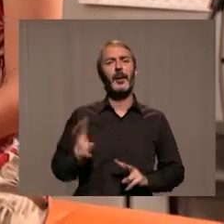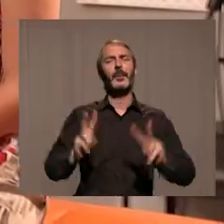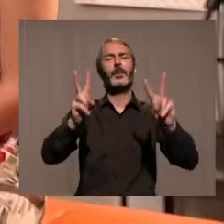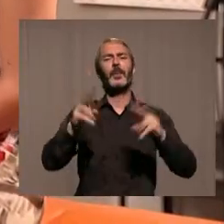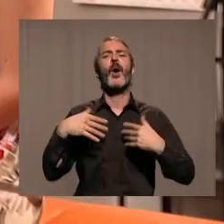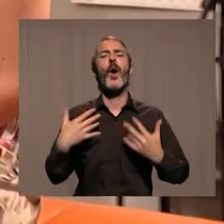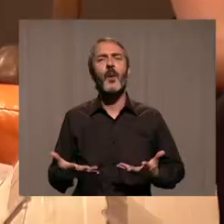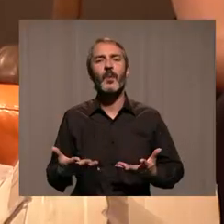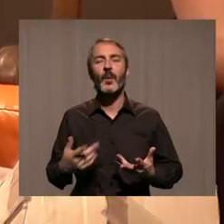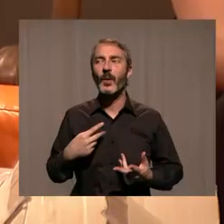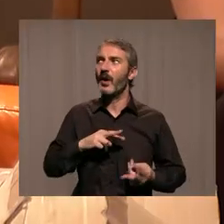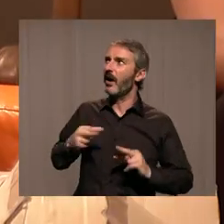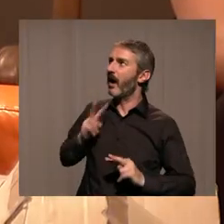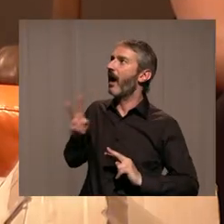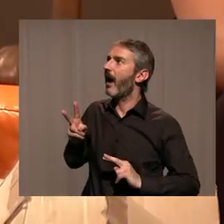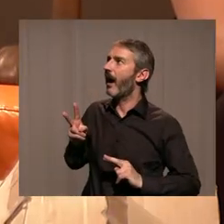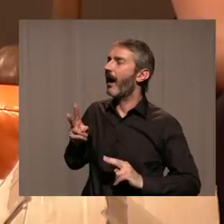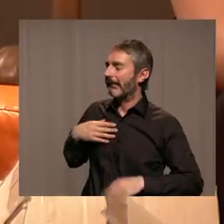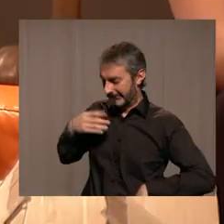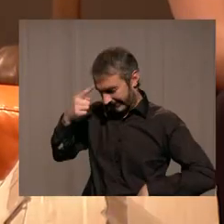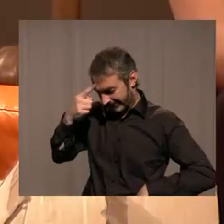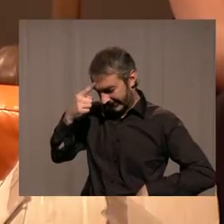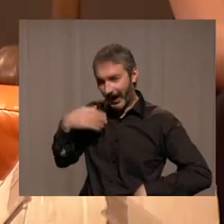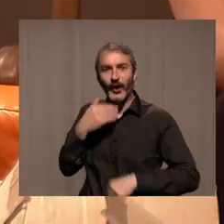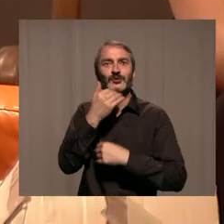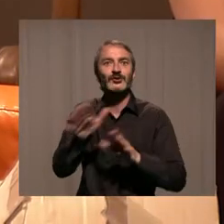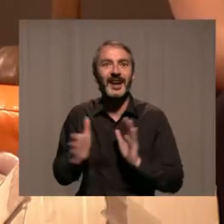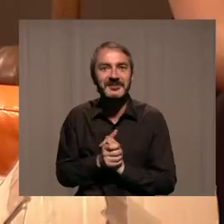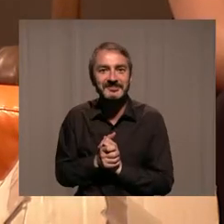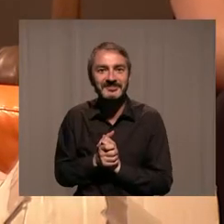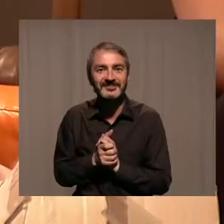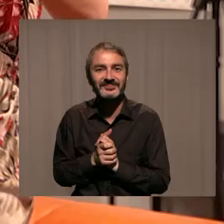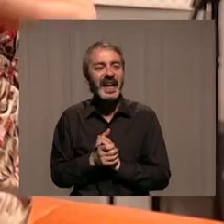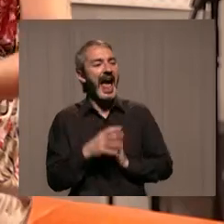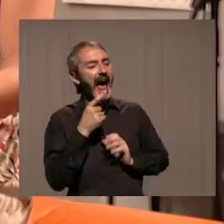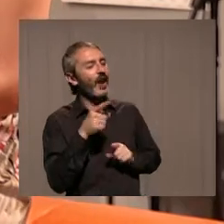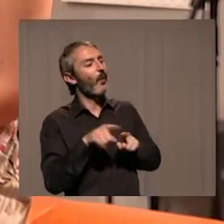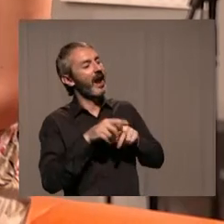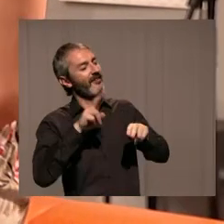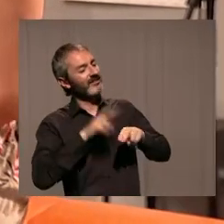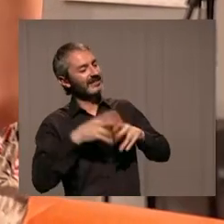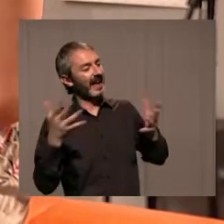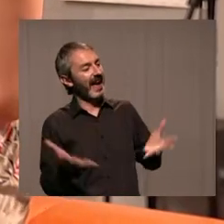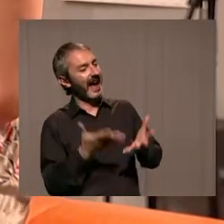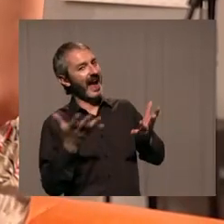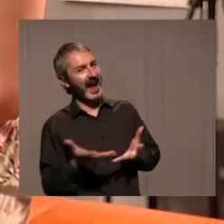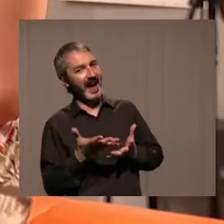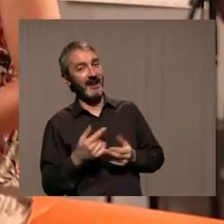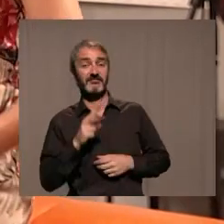doncs ara mateix no ho sé. Ah, ostres, aquí t'he pillat. Ui, ui, ui. Calla, calla. Hi ha alguna fórmula de celebració i festa? Diuen com